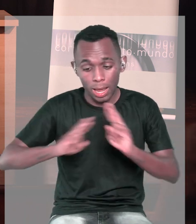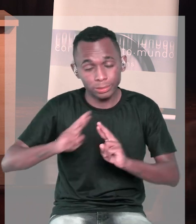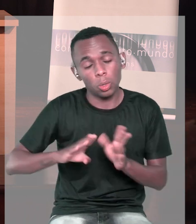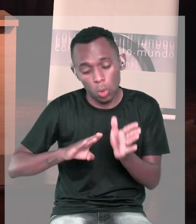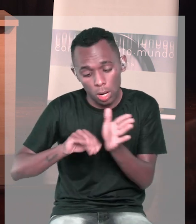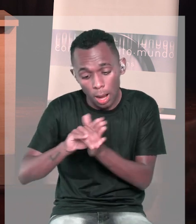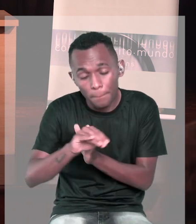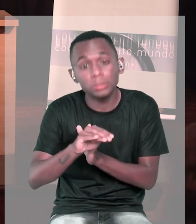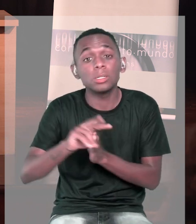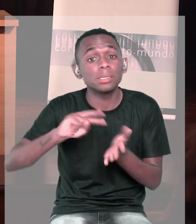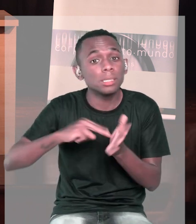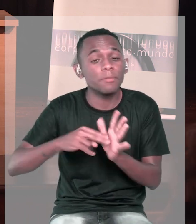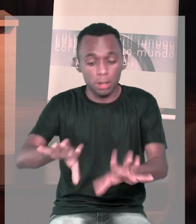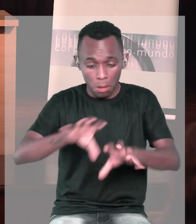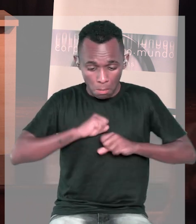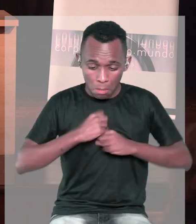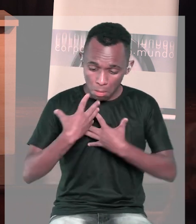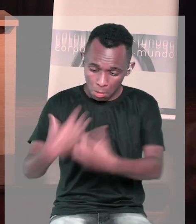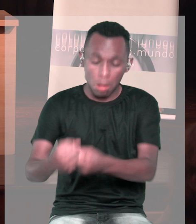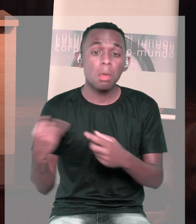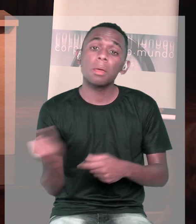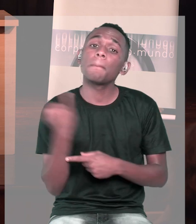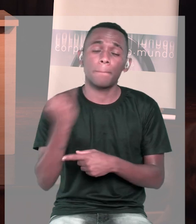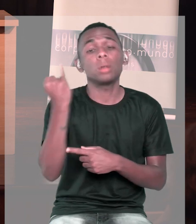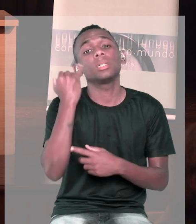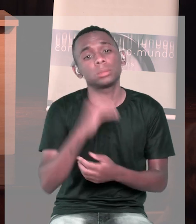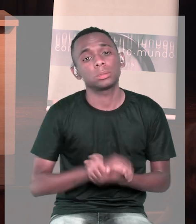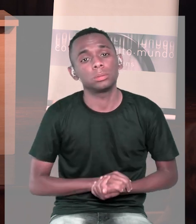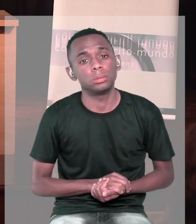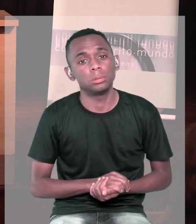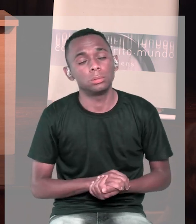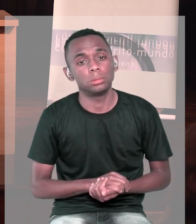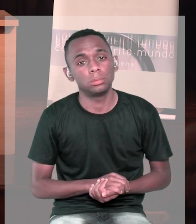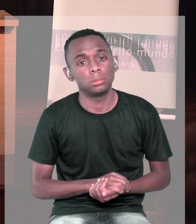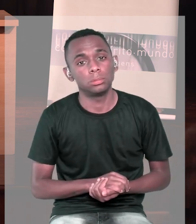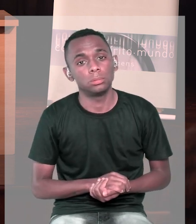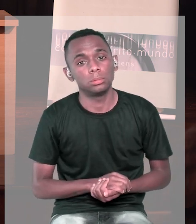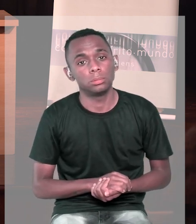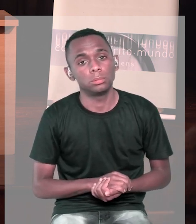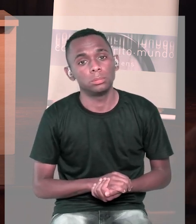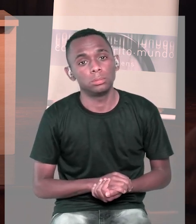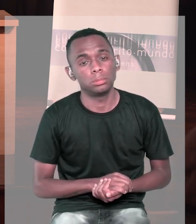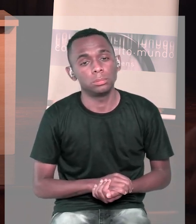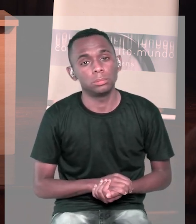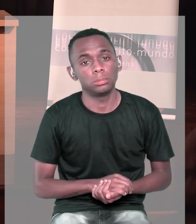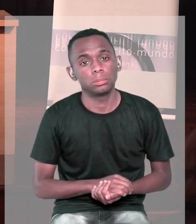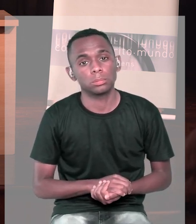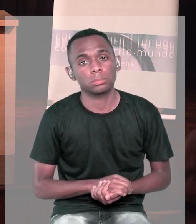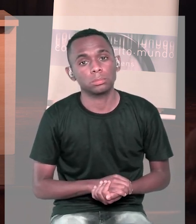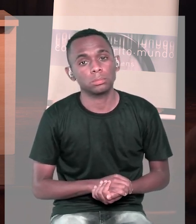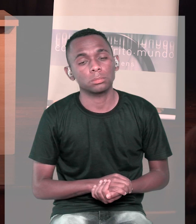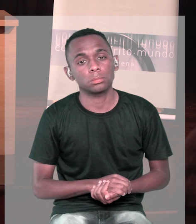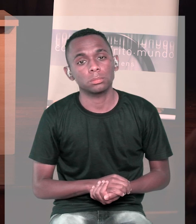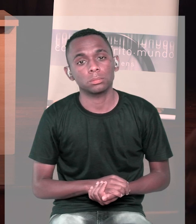é uma relação de coapropriação fundamental. Et si aujourd'hui nous sommes plus